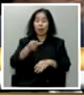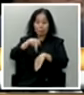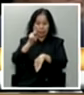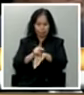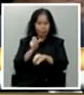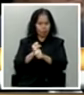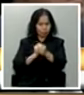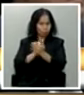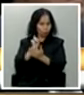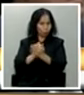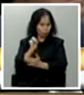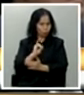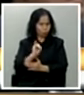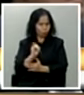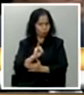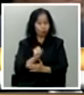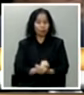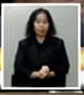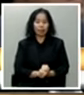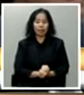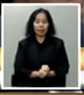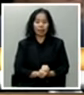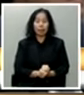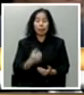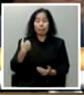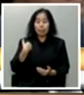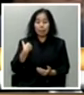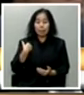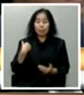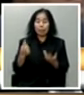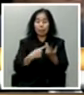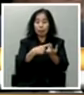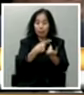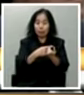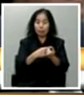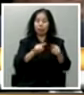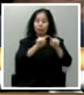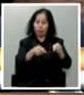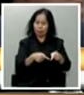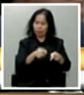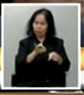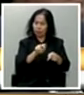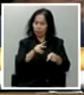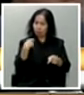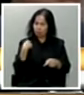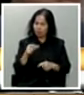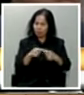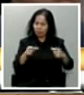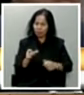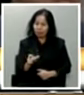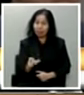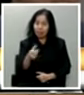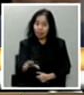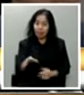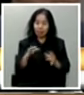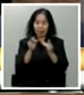ครับเพราะข้อบังคับเขียนอย่างนั้นกรณีท่านนับด้วย82วงเล็บ1ในการเสียบบัตรแล้วเนี่ยคะแนนต่